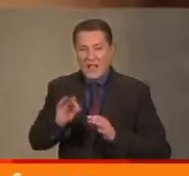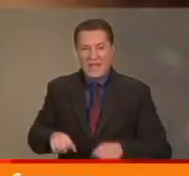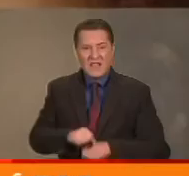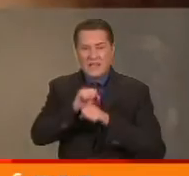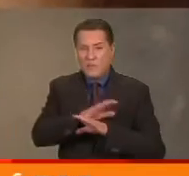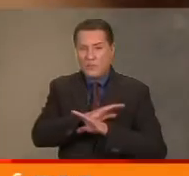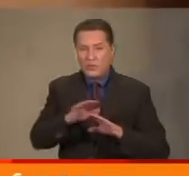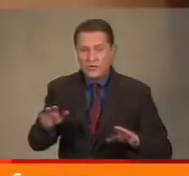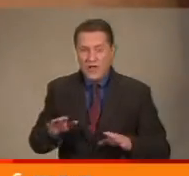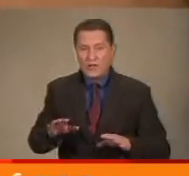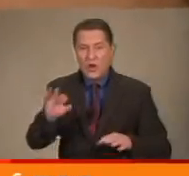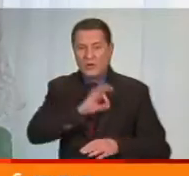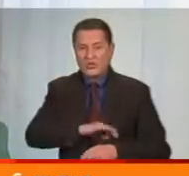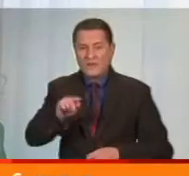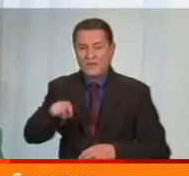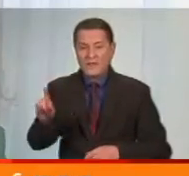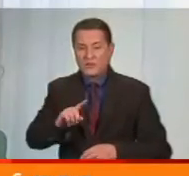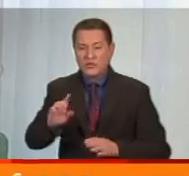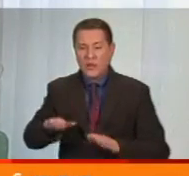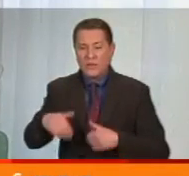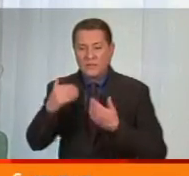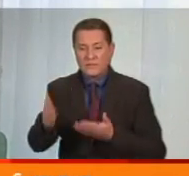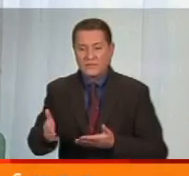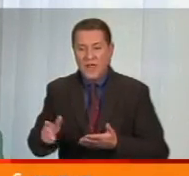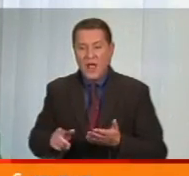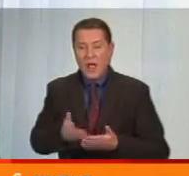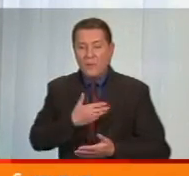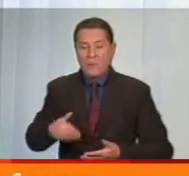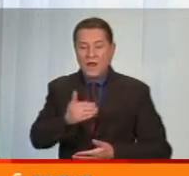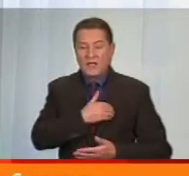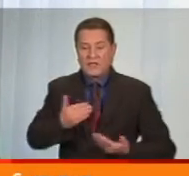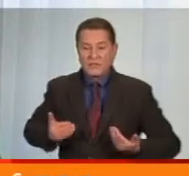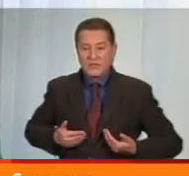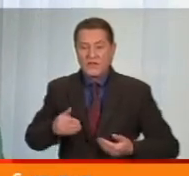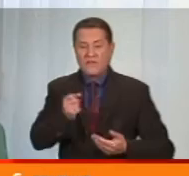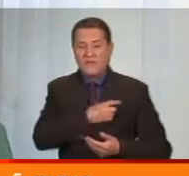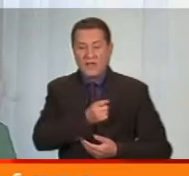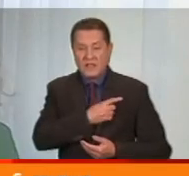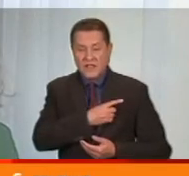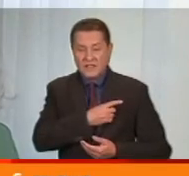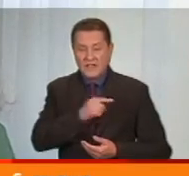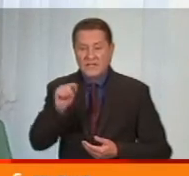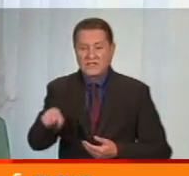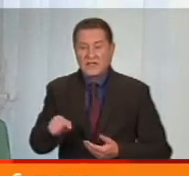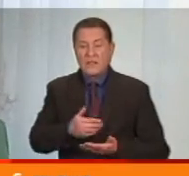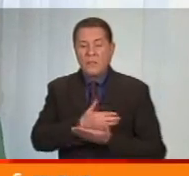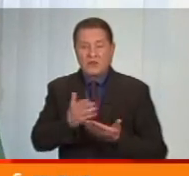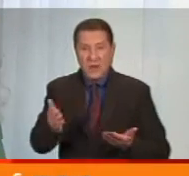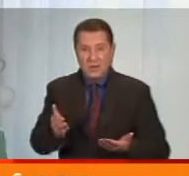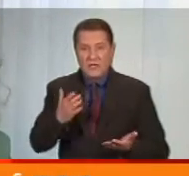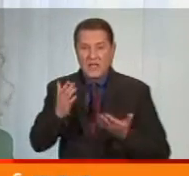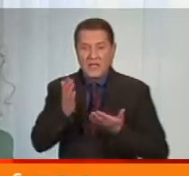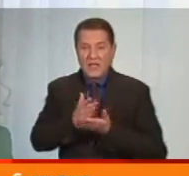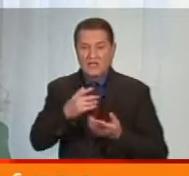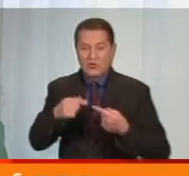що облрада може запропонувати. Не всім обов'язково жити в Одесі. Якщо ми можемо трудоустроїтися, себе обезпечити тут, будь ласка. Якщо ні, є